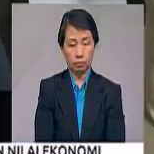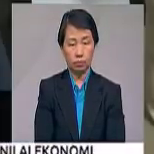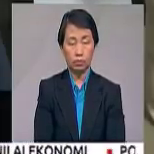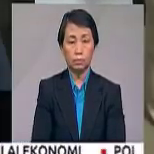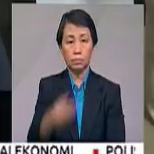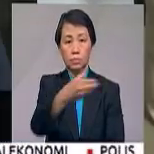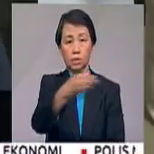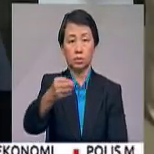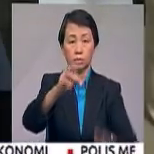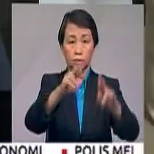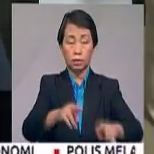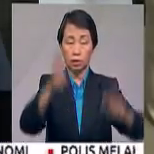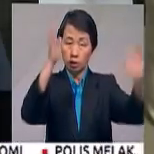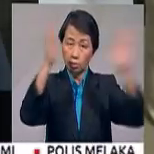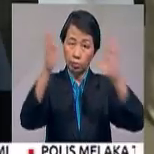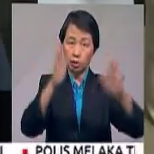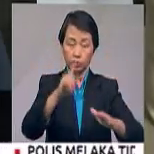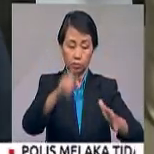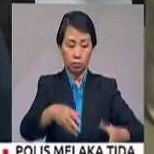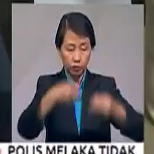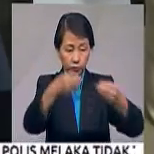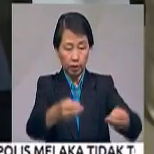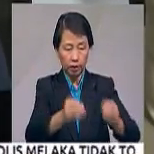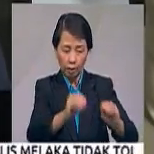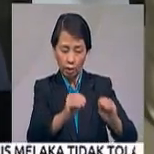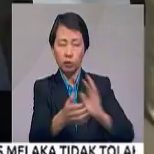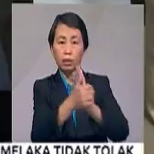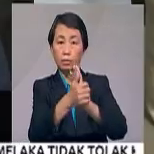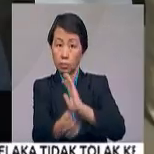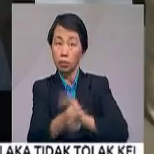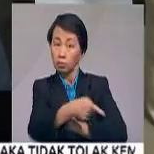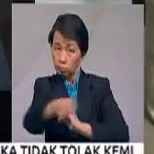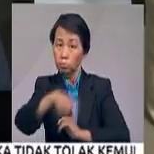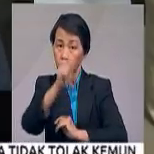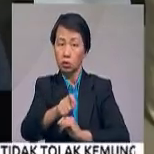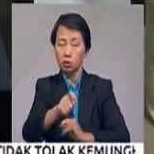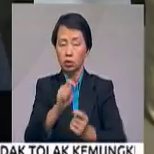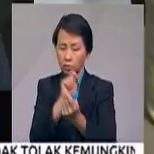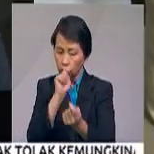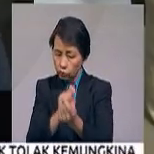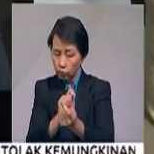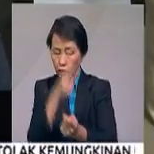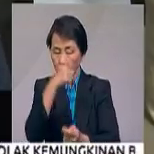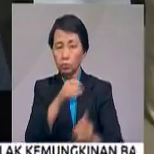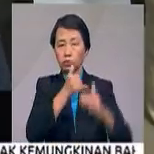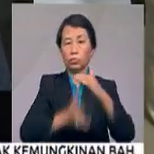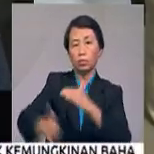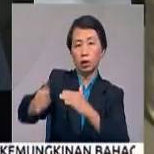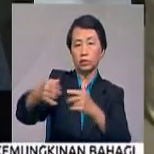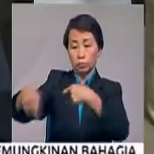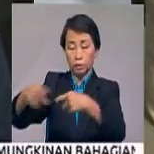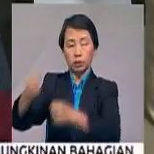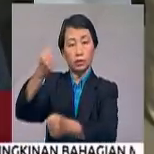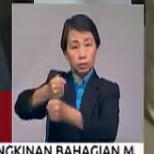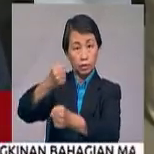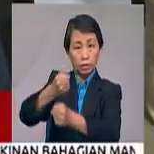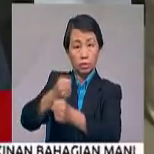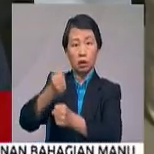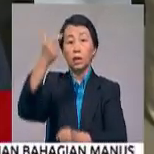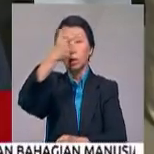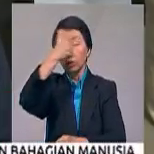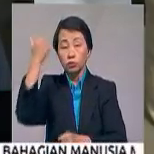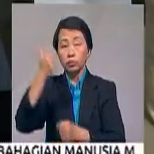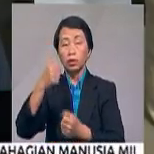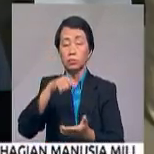Dan rakyat Malaysia harus diberikan kemahiran tertentu untuk memasuki pasaran pekerjaan, kerana